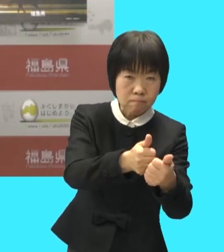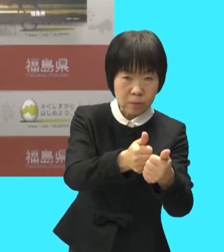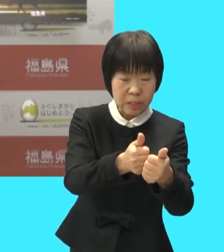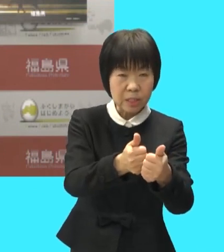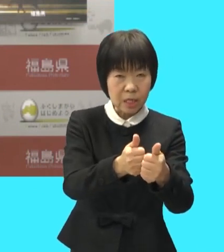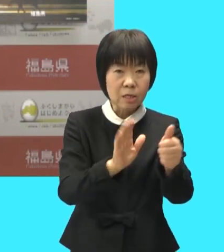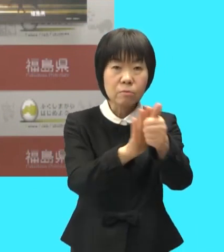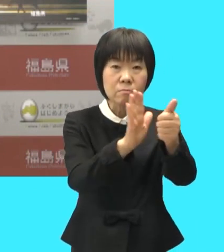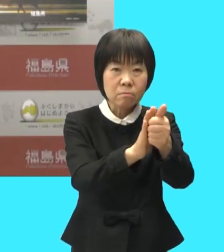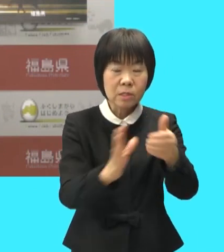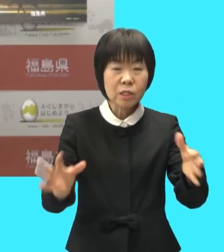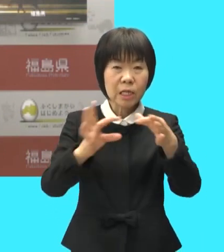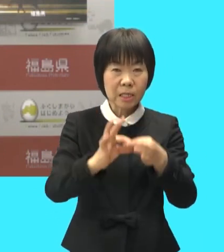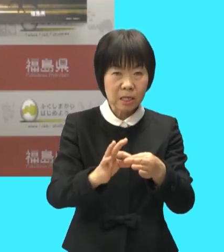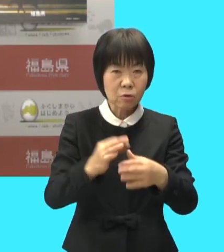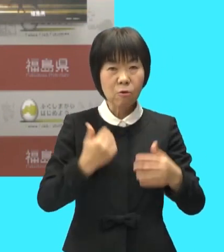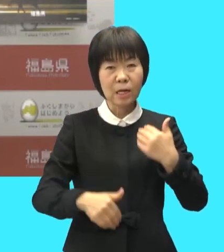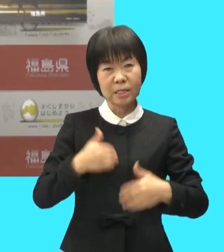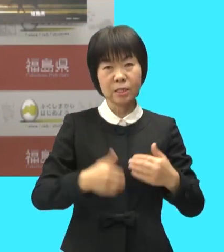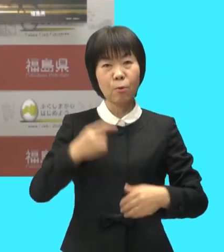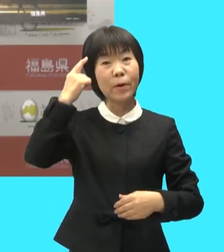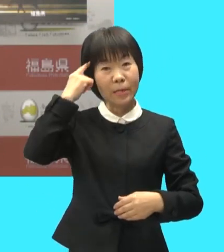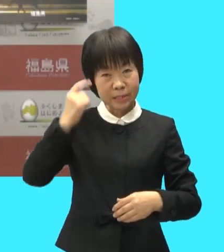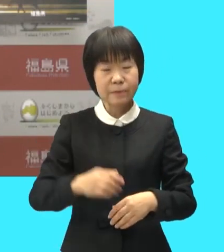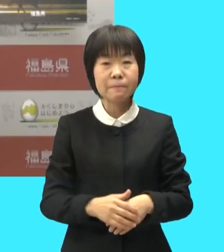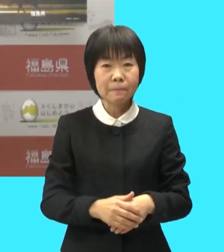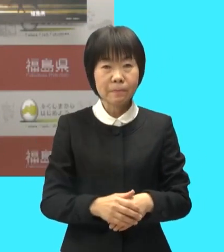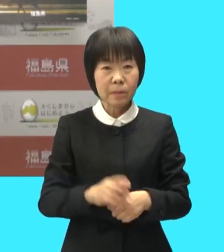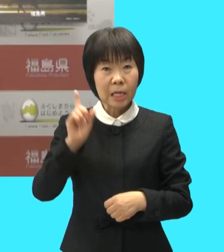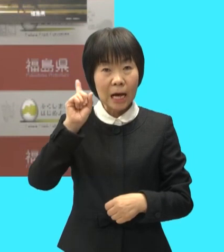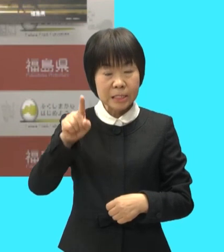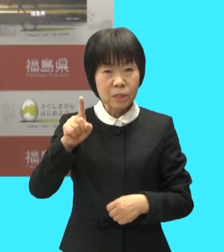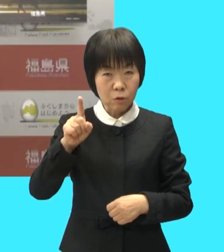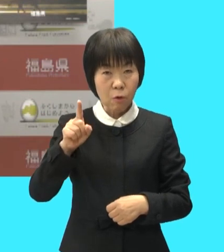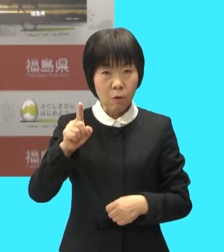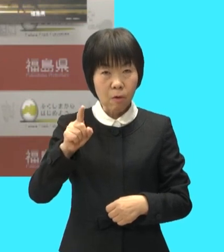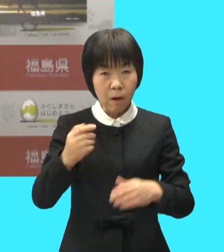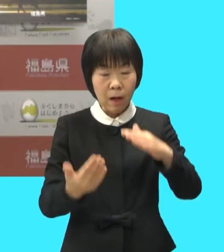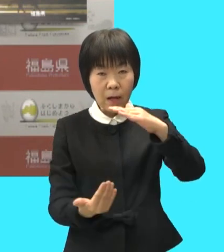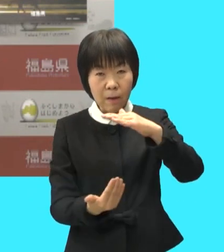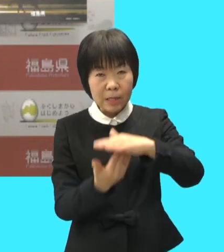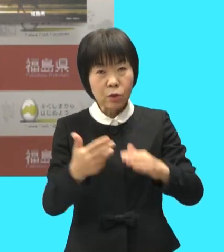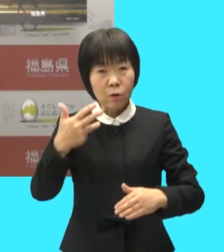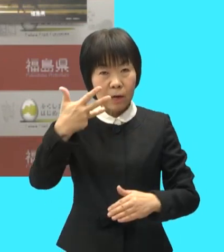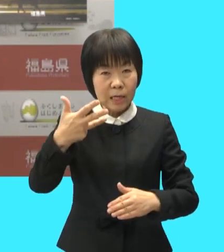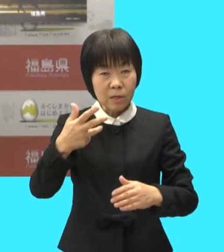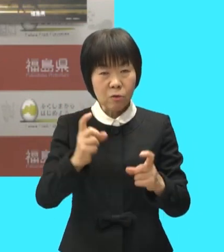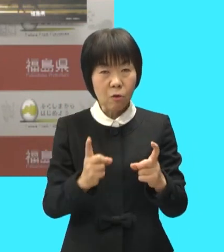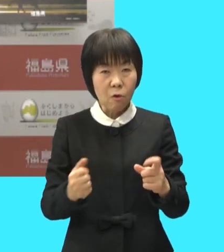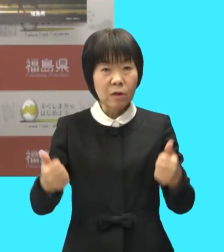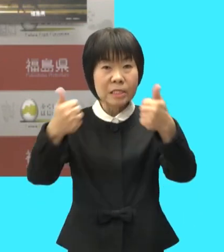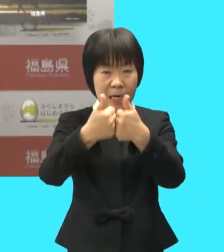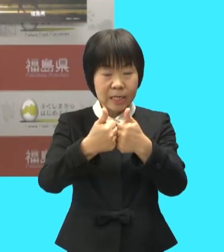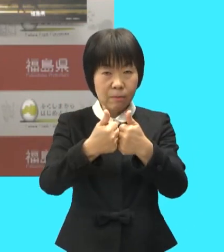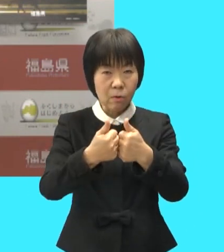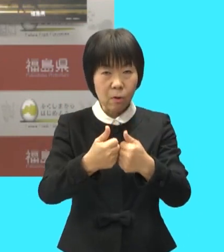を本当に嬉しく思います。明日の準々決勝でも持てる力を存分に発揮